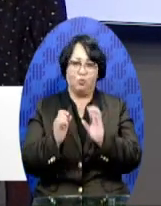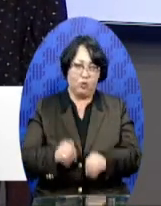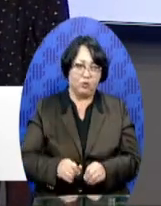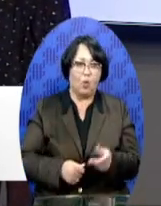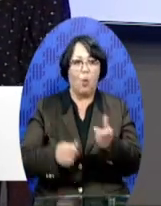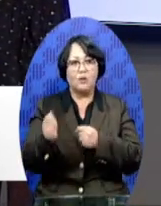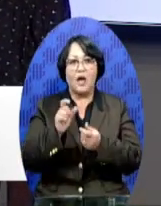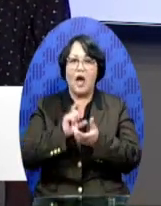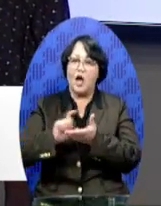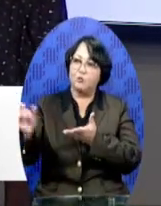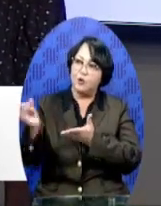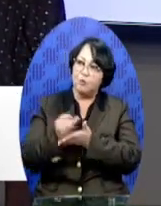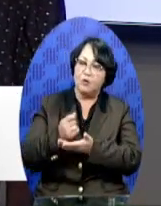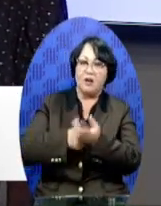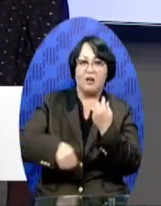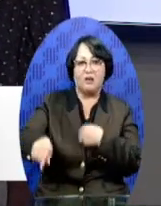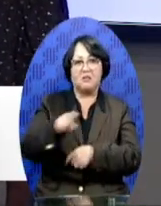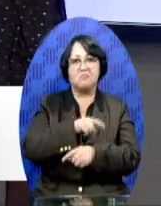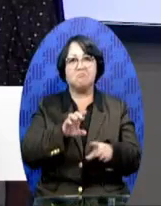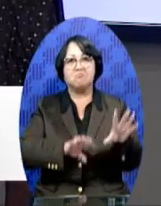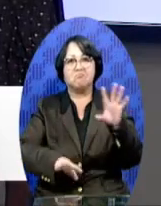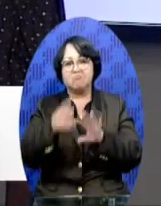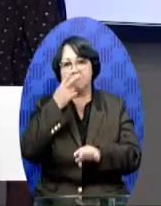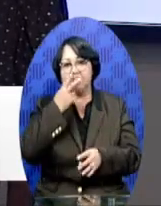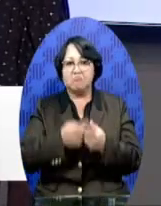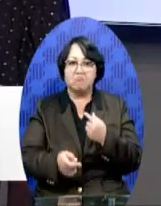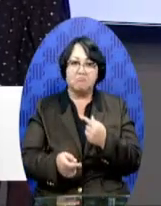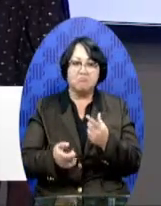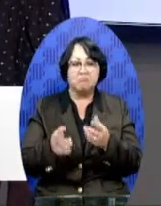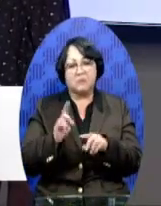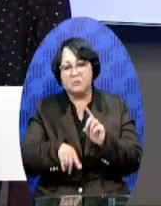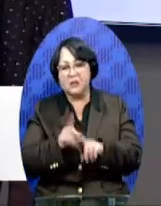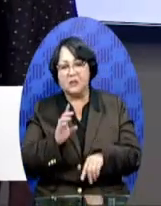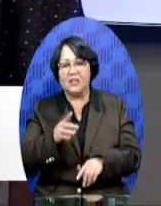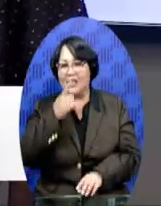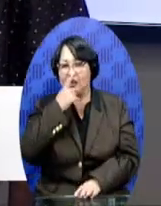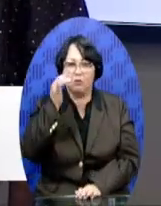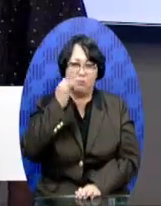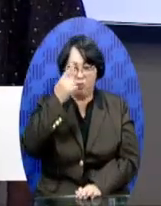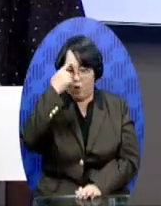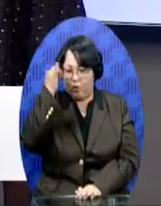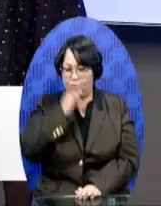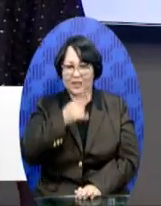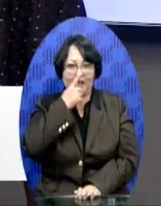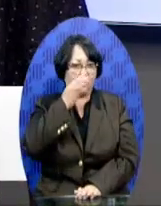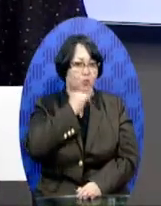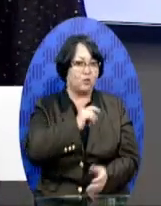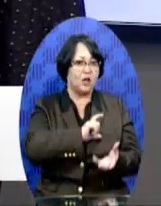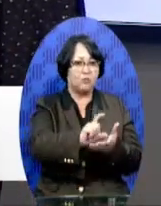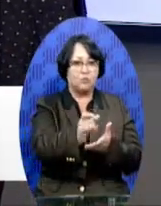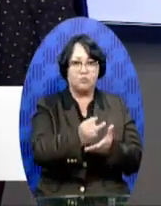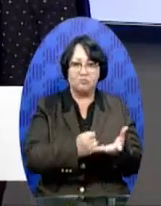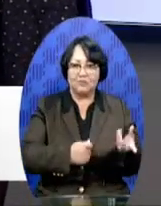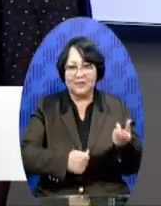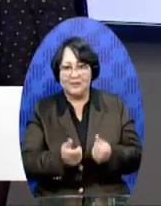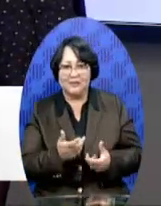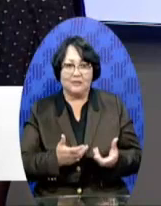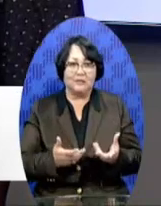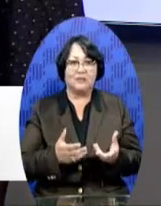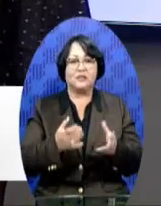байгаа тухай мэдээллийг мөн дэлгэцэнд харуулъя. Манай улсын хувьд бүгд найрамд тогтоод ард улстай хийх худалдаа дийлэнх хувийг эзэлдэг. Тодруулж хэлэх юм